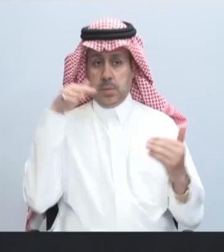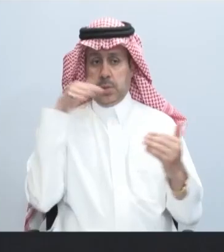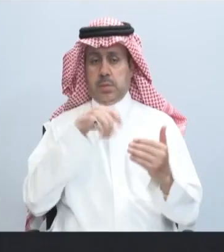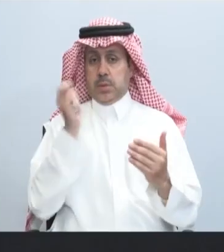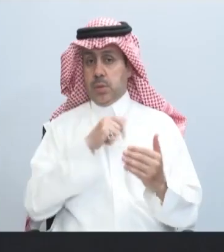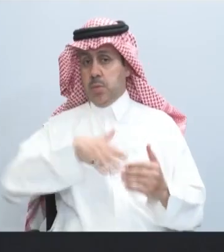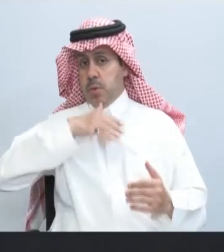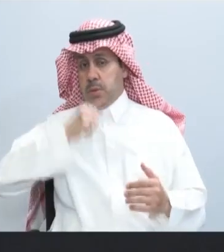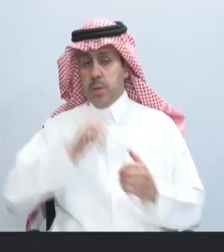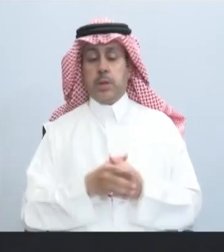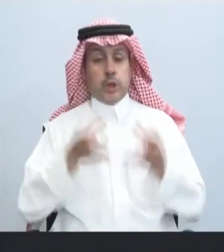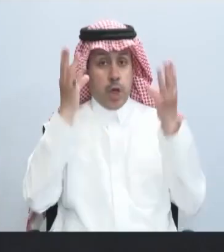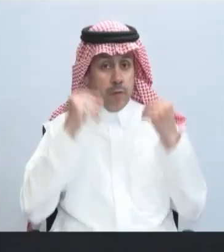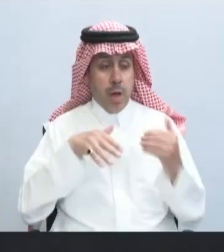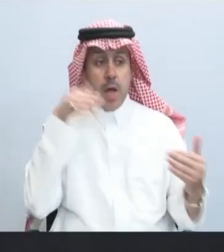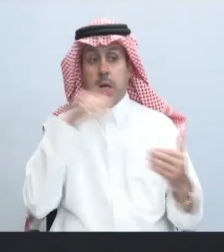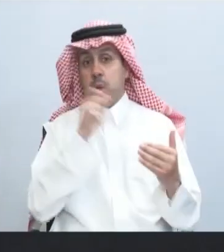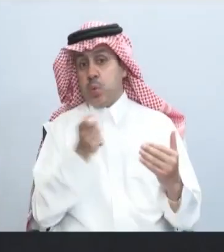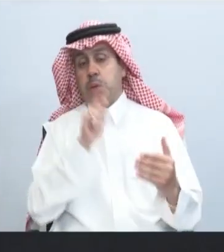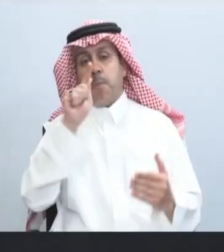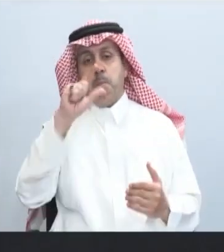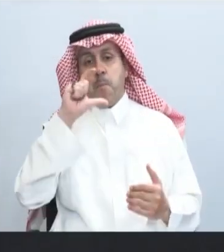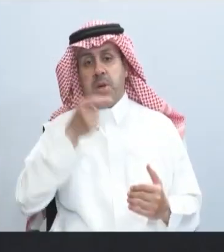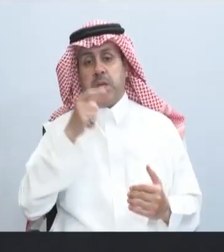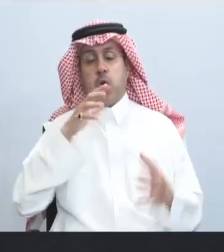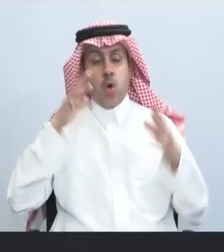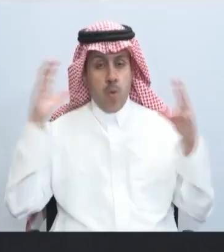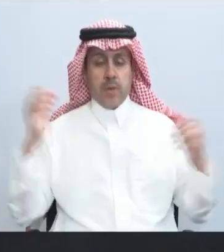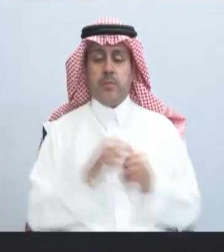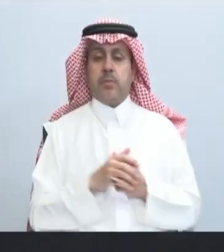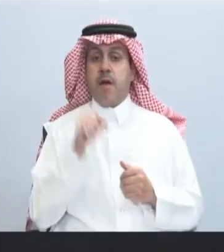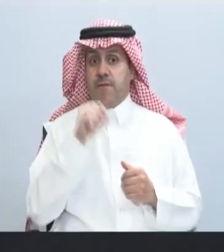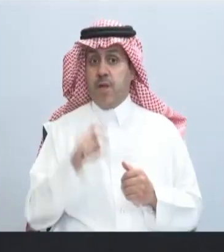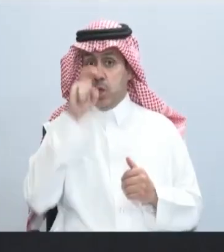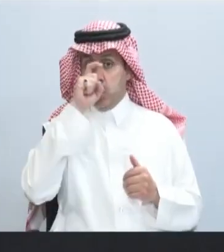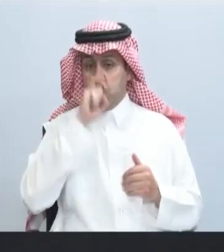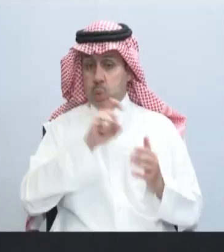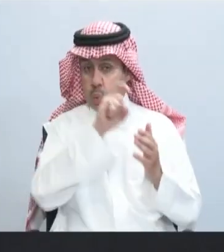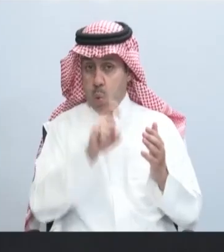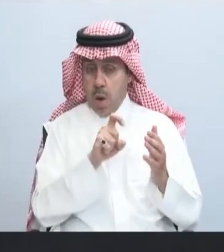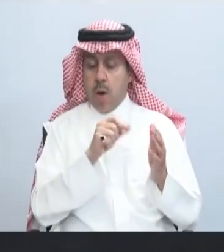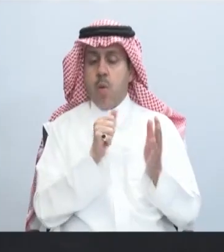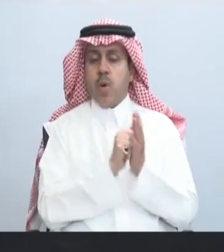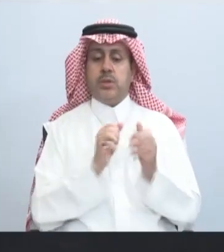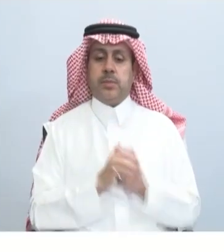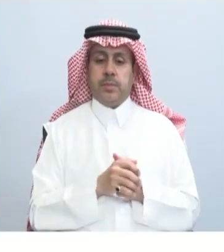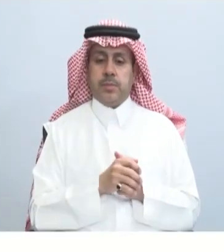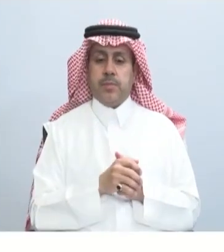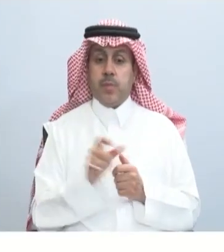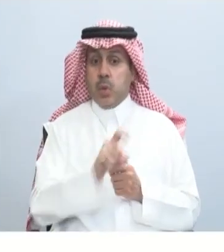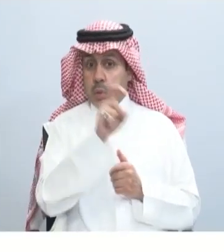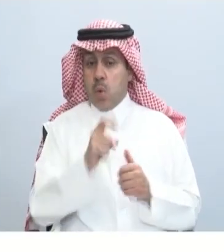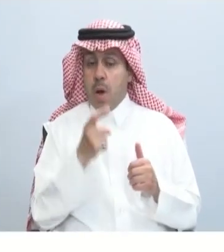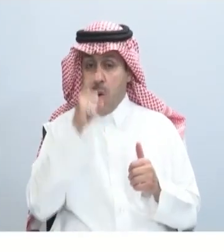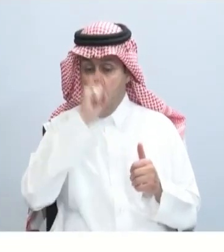واحد تعرفنا فيه على غزوه بدر الكبرى لدينا واجب اسئله الواجب السؤال الاول